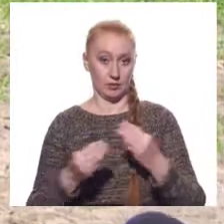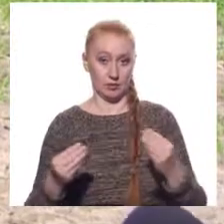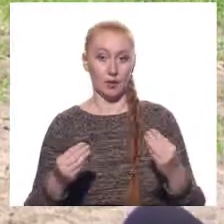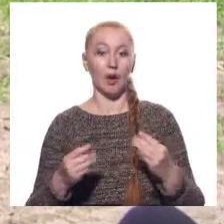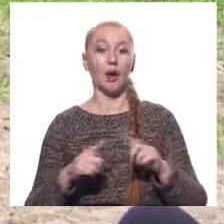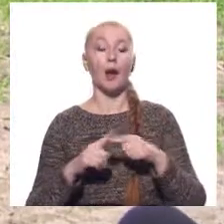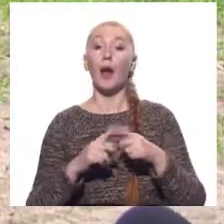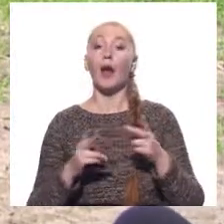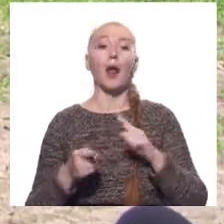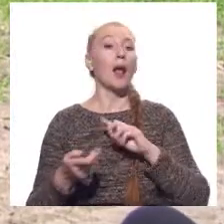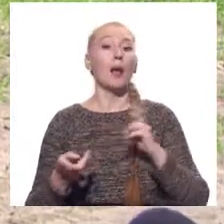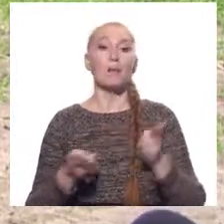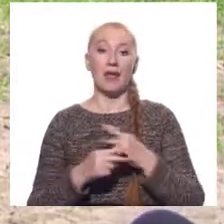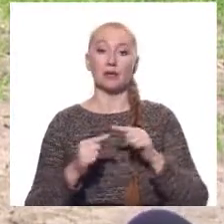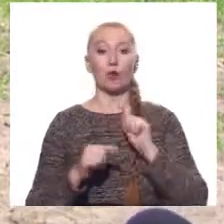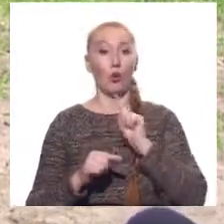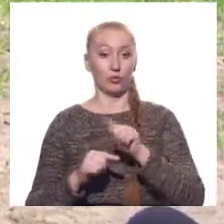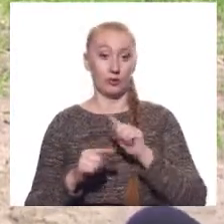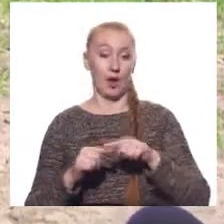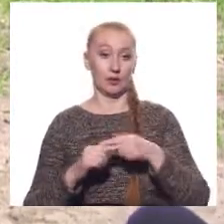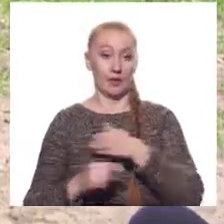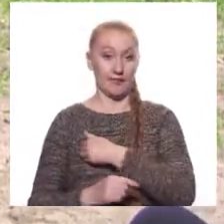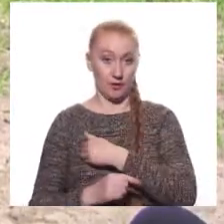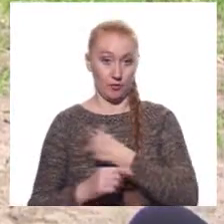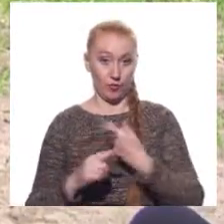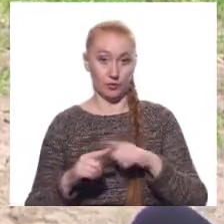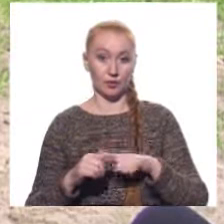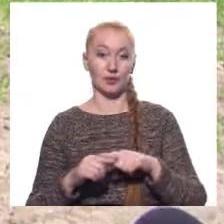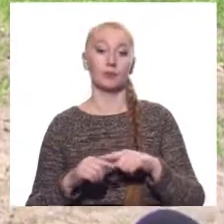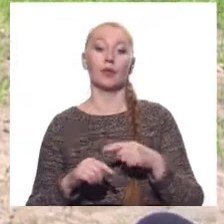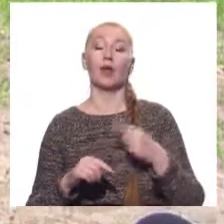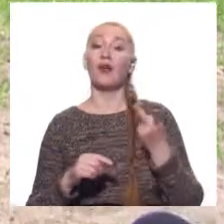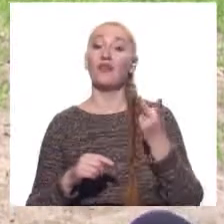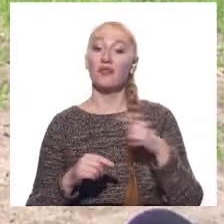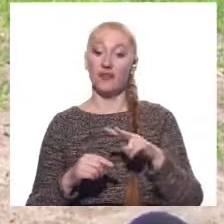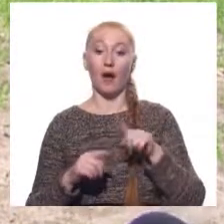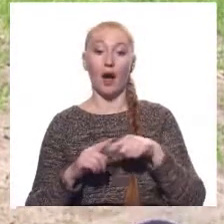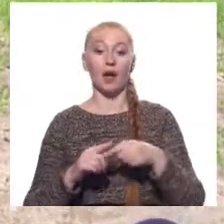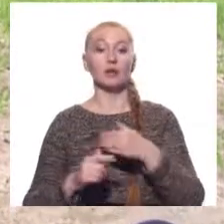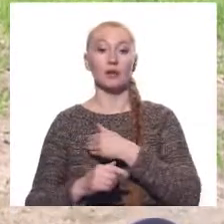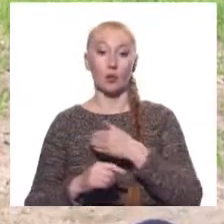безконтактний термометр і два термометра, ті, які нам теж